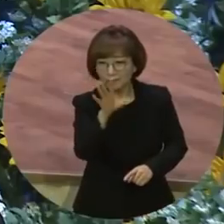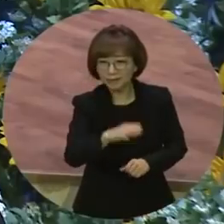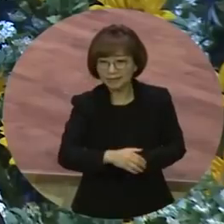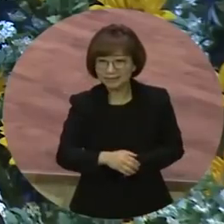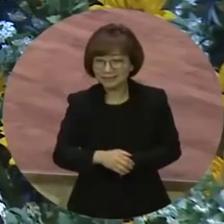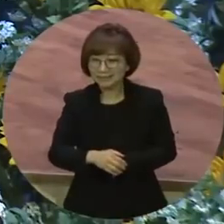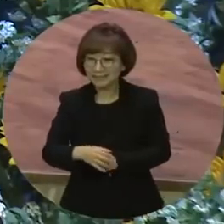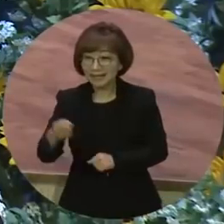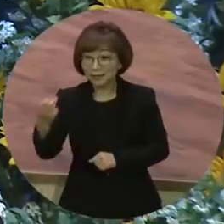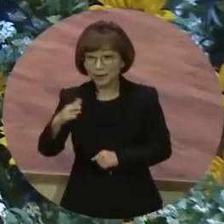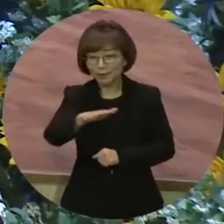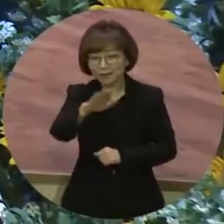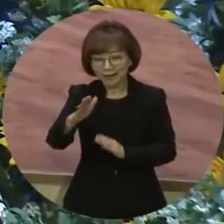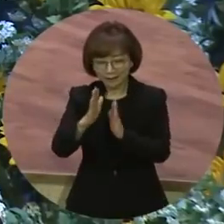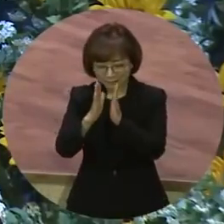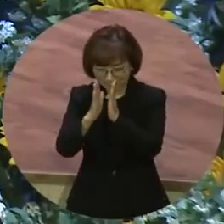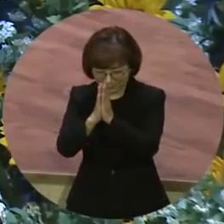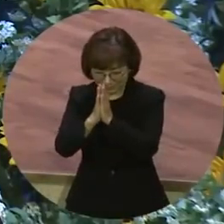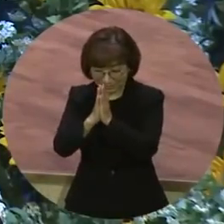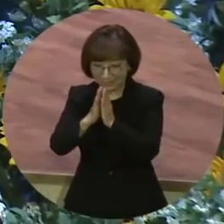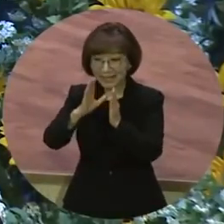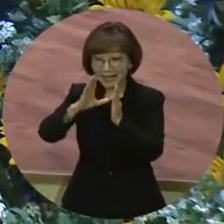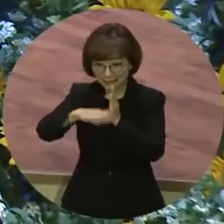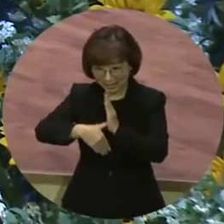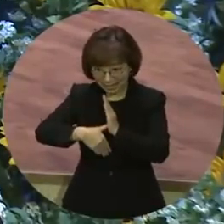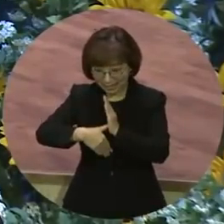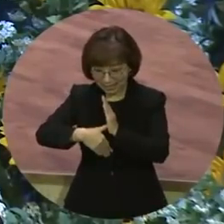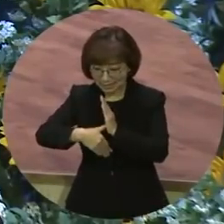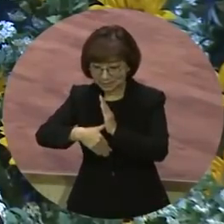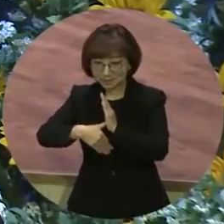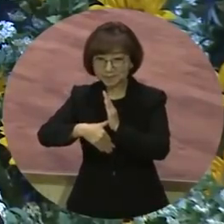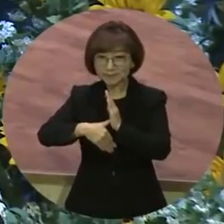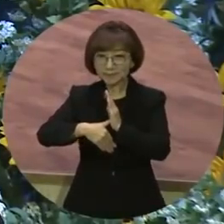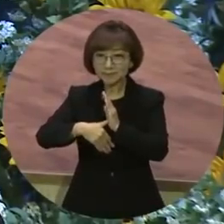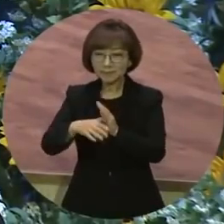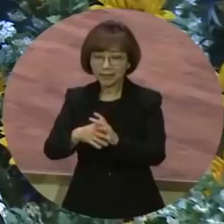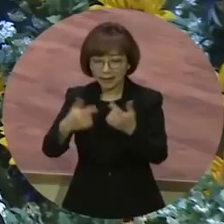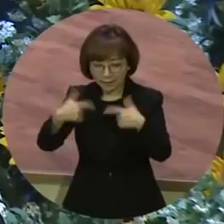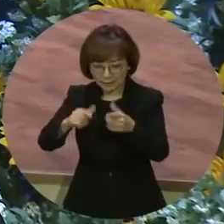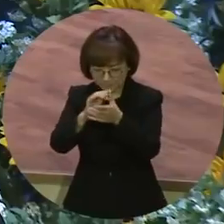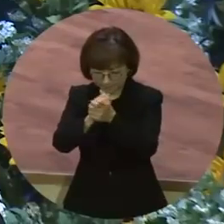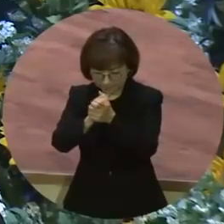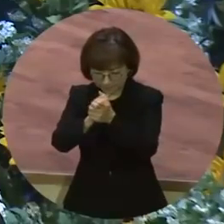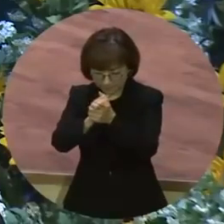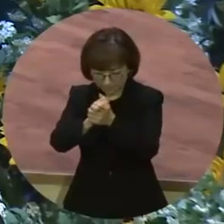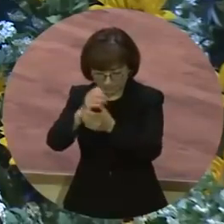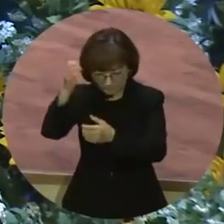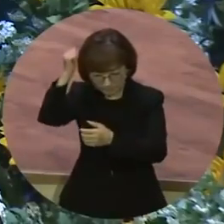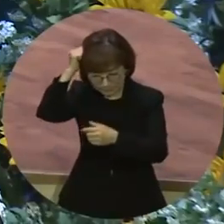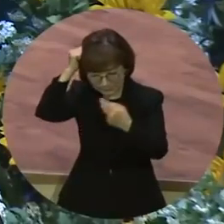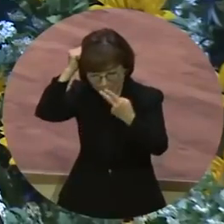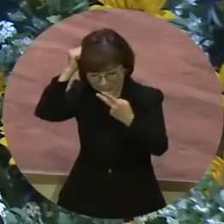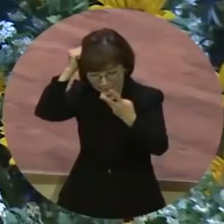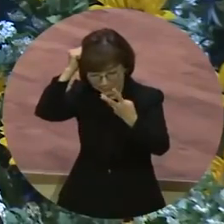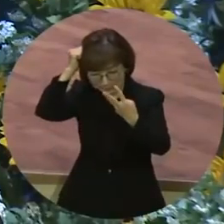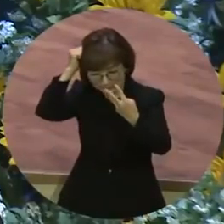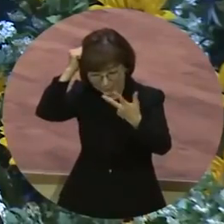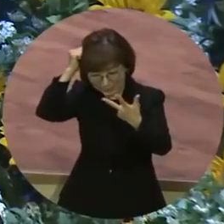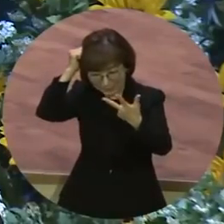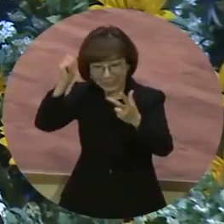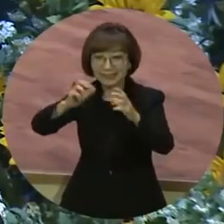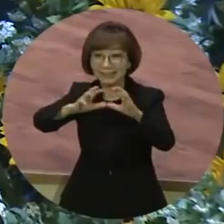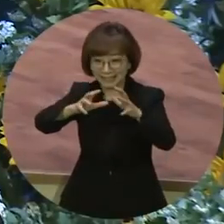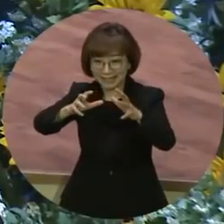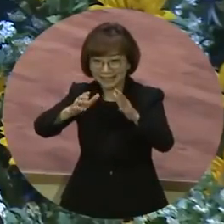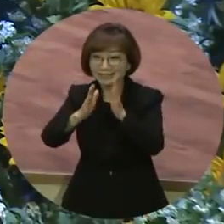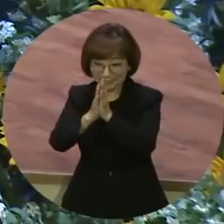언제나 뭐가 있어야 돼요? 기도 제목 속에 매일 기도하는 정식 기도 속에 237 나라가 있어야 돼요. 이걸 있어야 합니다. 내가